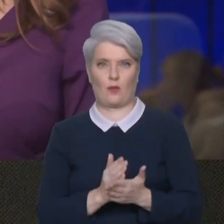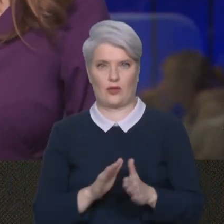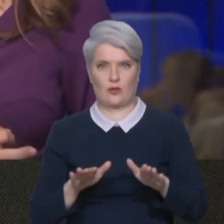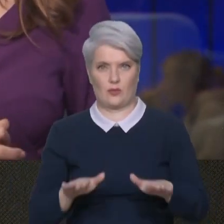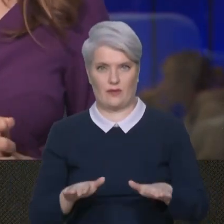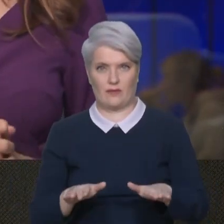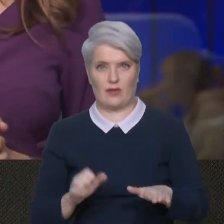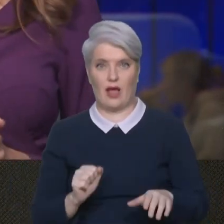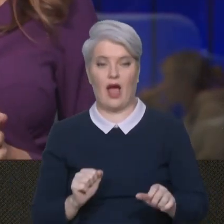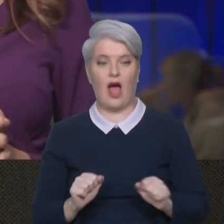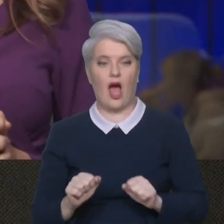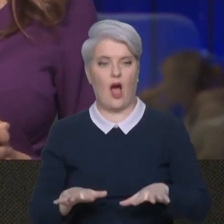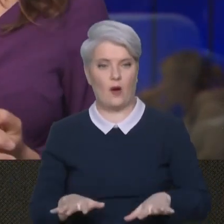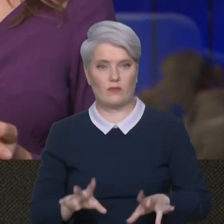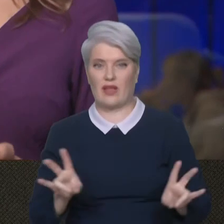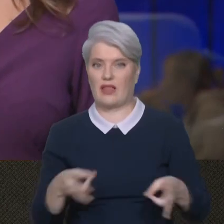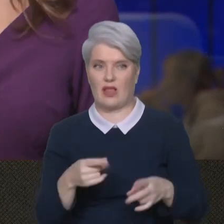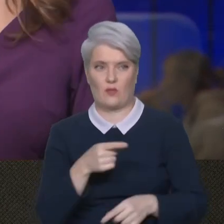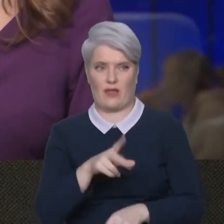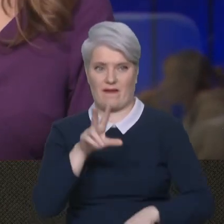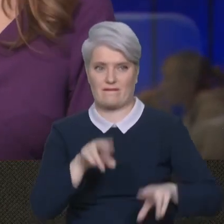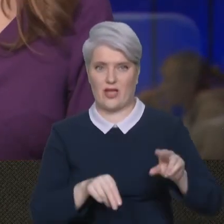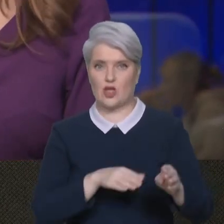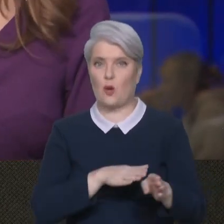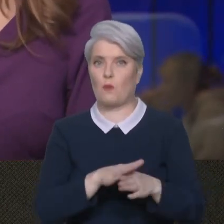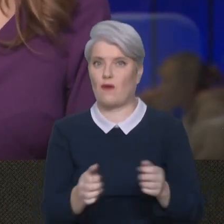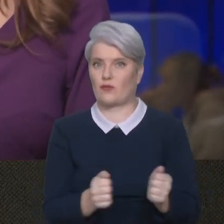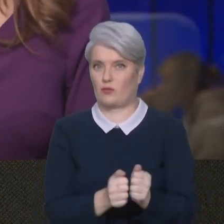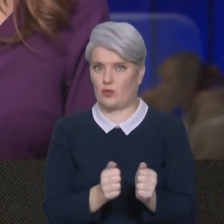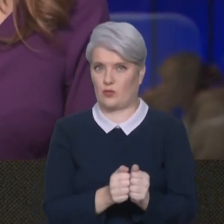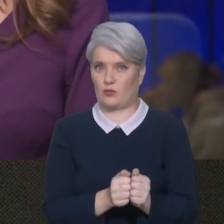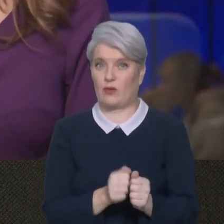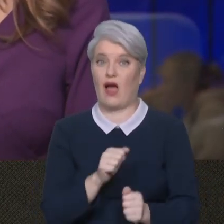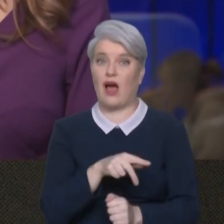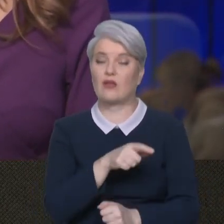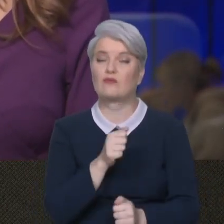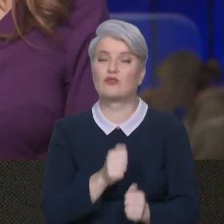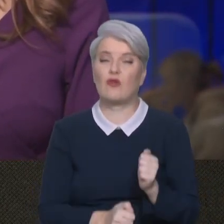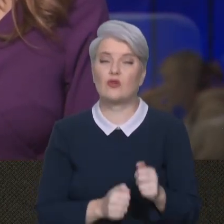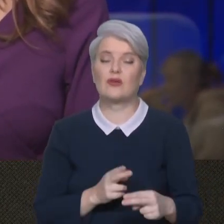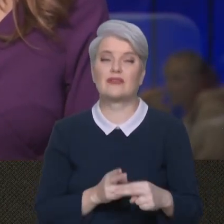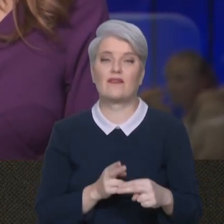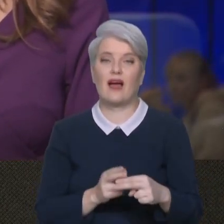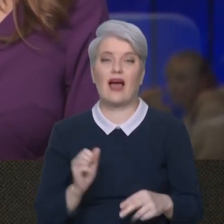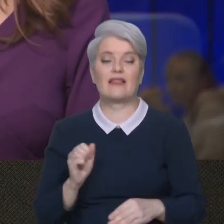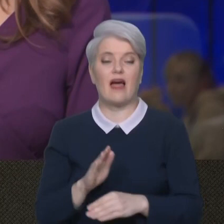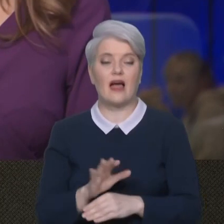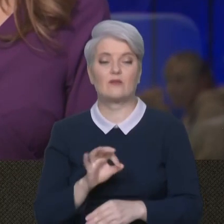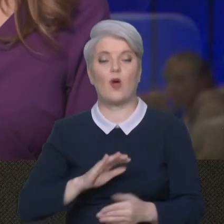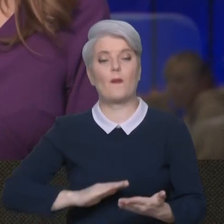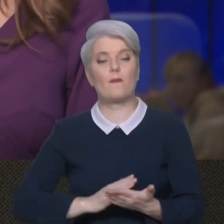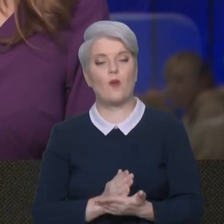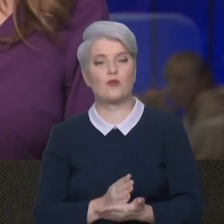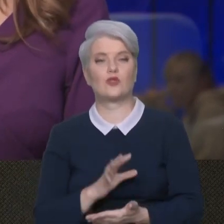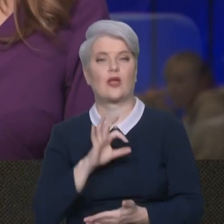оперативно, то не треба вважати їх повними дурнями. От інша річ, що їм дуже часто заважає саме накази про політичну доцільність. Угу.